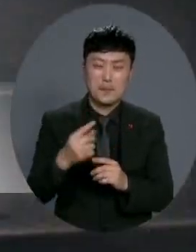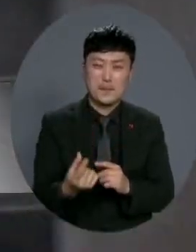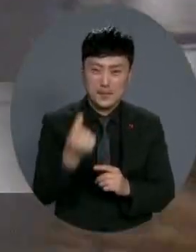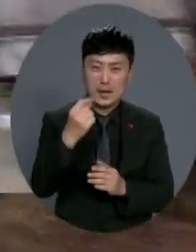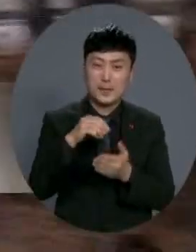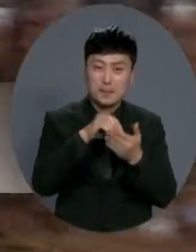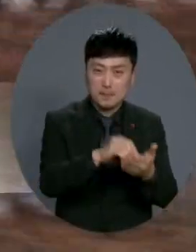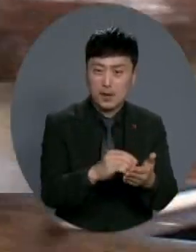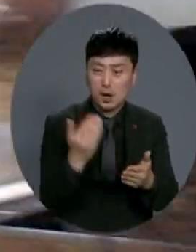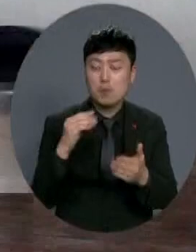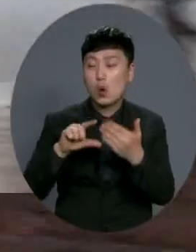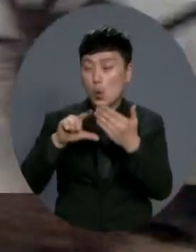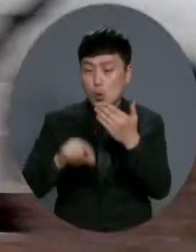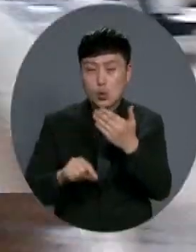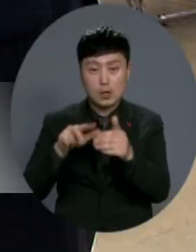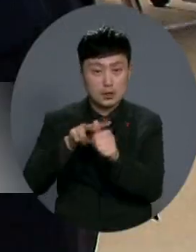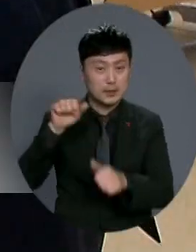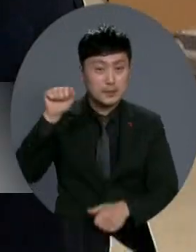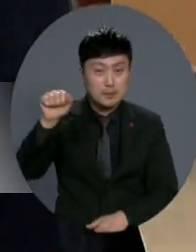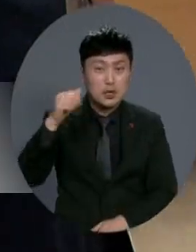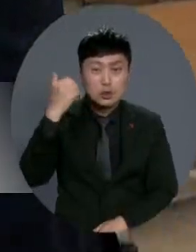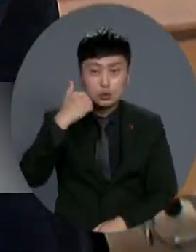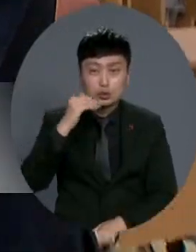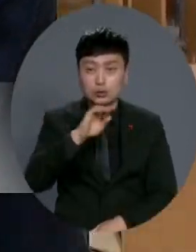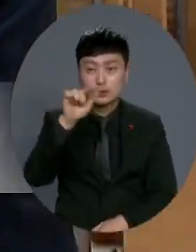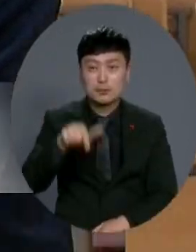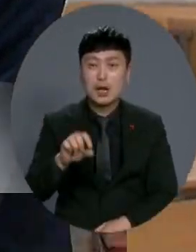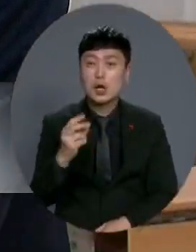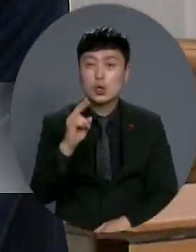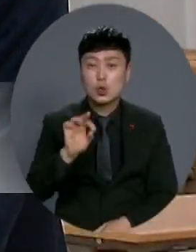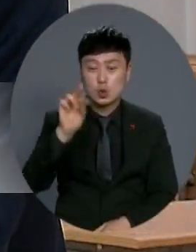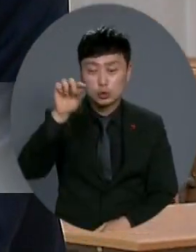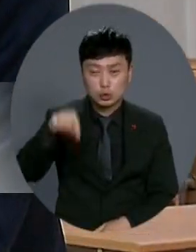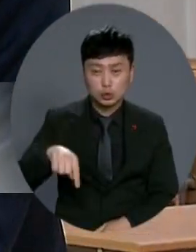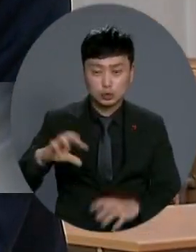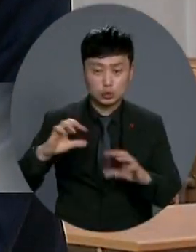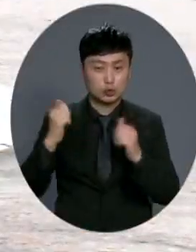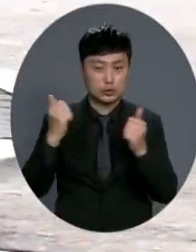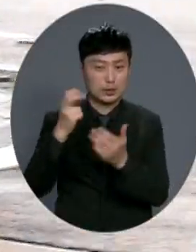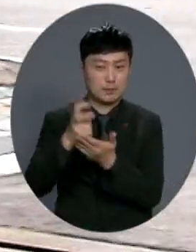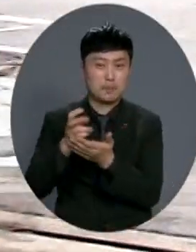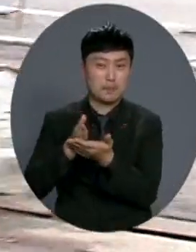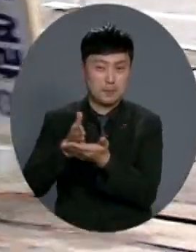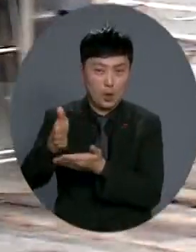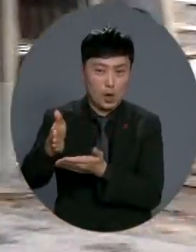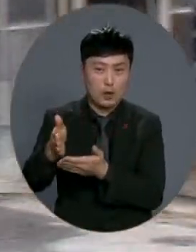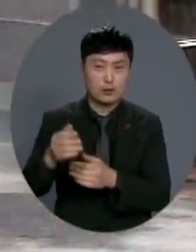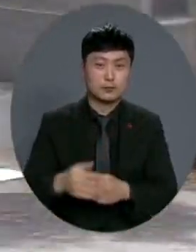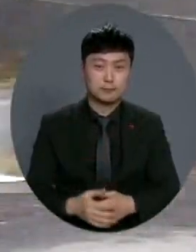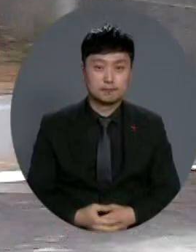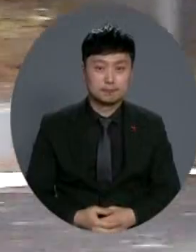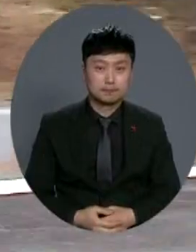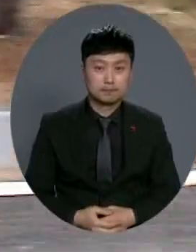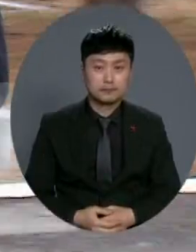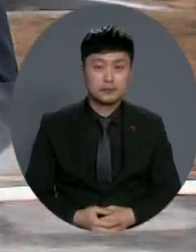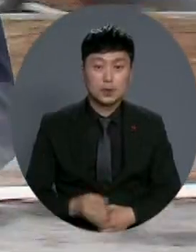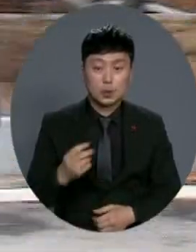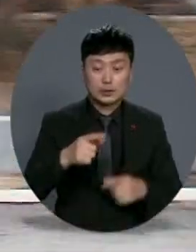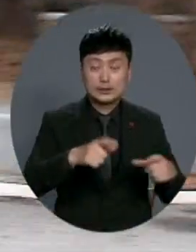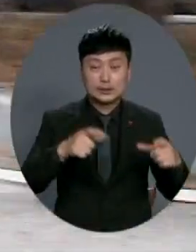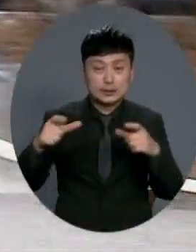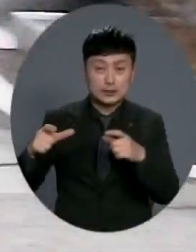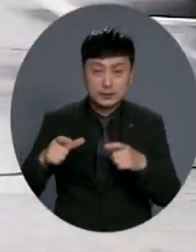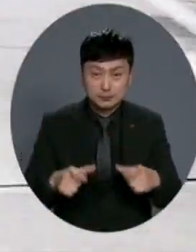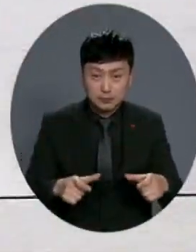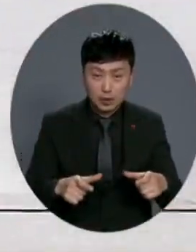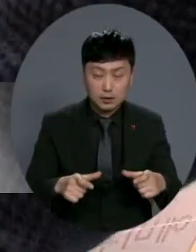지난 9월부터 출마 의지를 드러낸 박용수 전 국회 입법 조사관 삼선 시장을 지낸 뒤 지역 사회에서